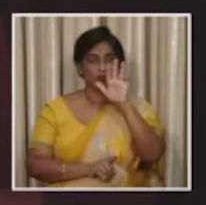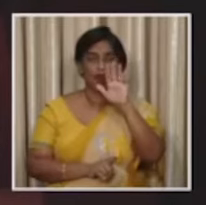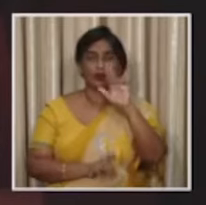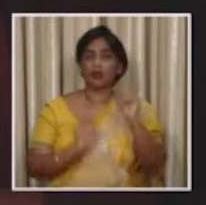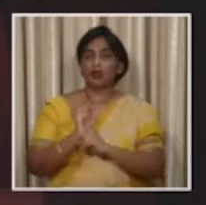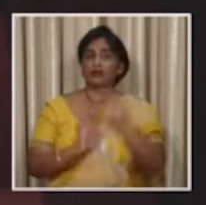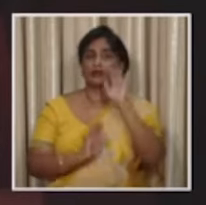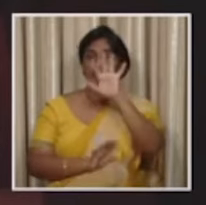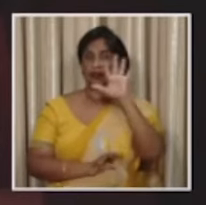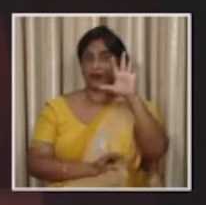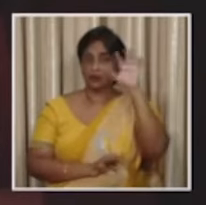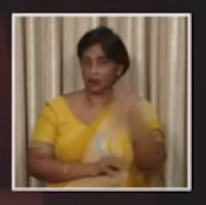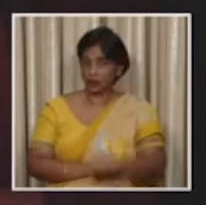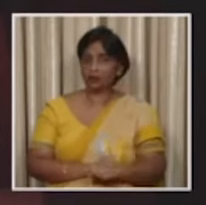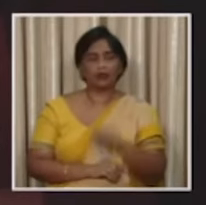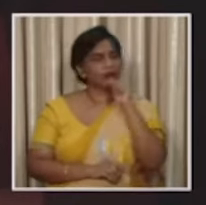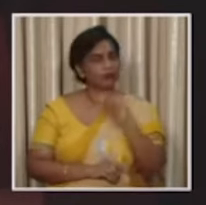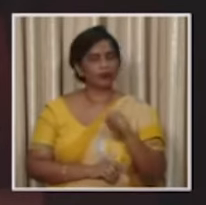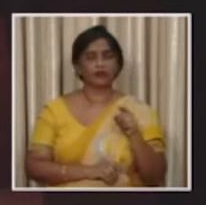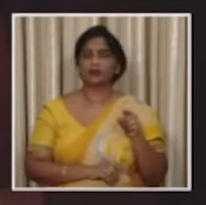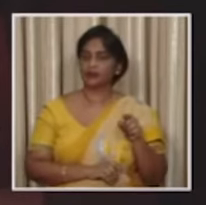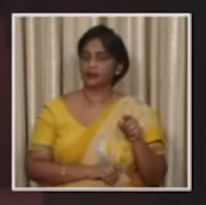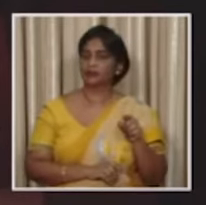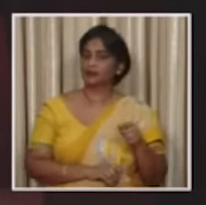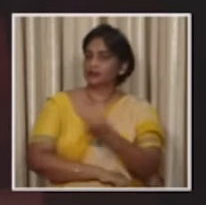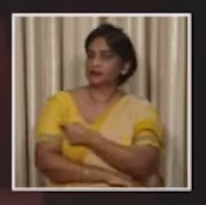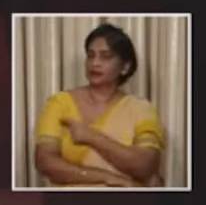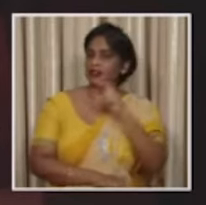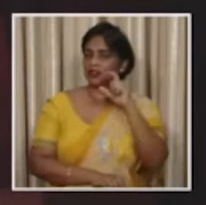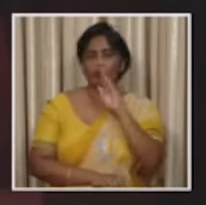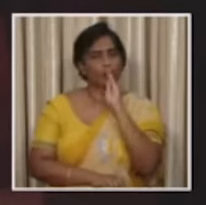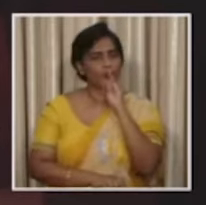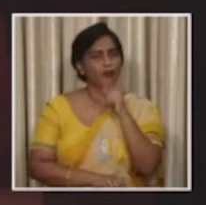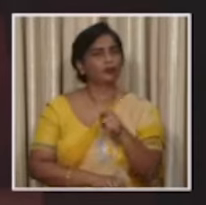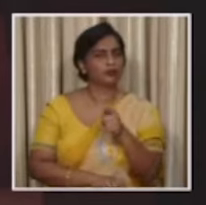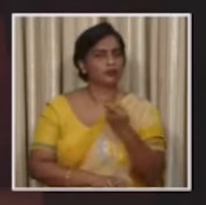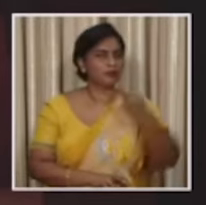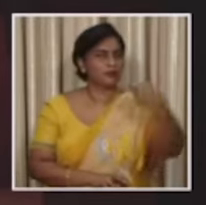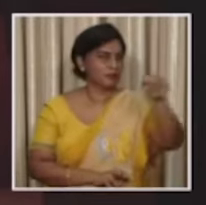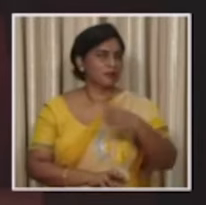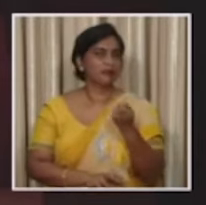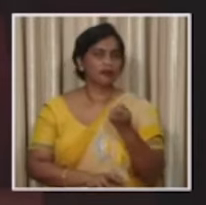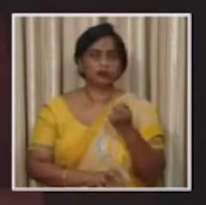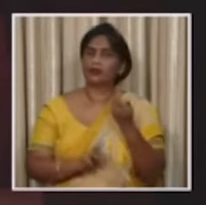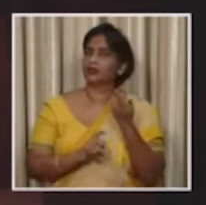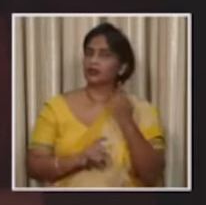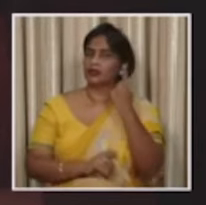36,89,55,000ක්. මේ ඇත්ත වශයෙන්ම මේ එන්නත් කුප්පියක් සාමාන්‍ය ඇනුම් යටතේ ලබා ගන්න පුළුවන්